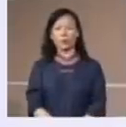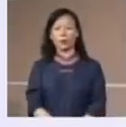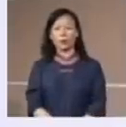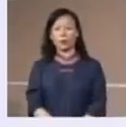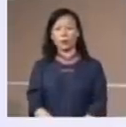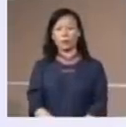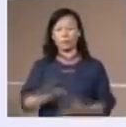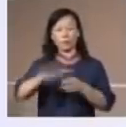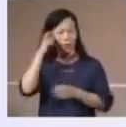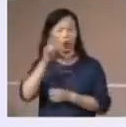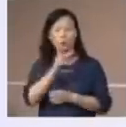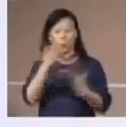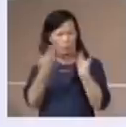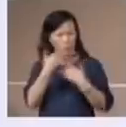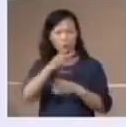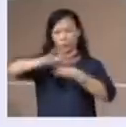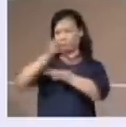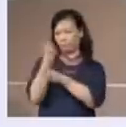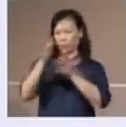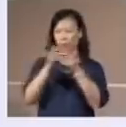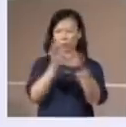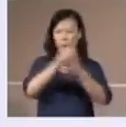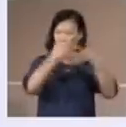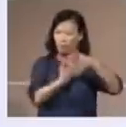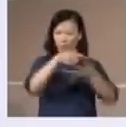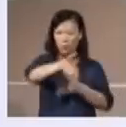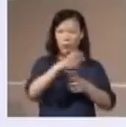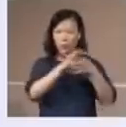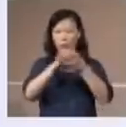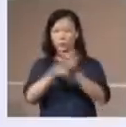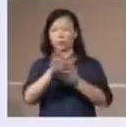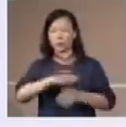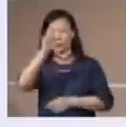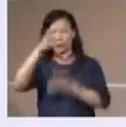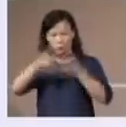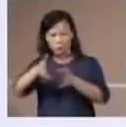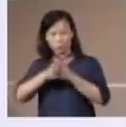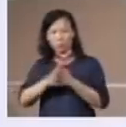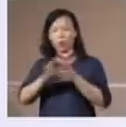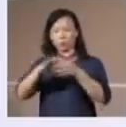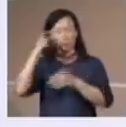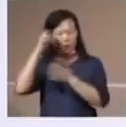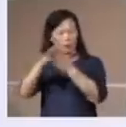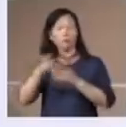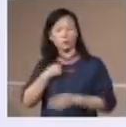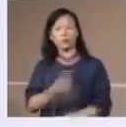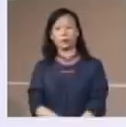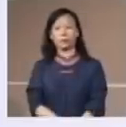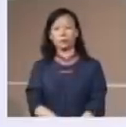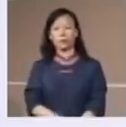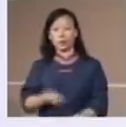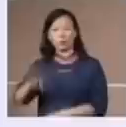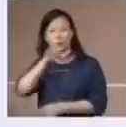来做这个具体，要安怎来加强跟美国关系时，有一点足要紧的，讲爱认知啊，咱